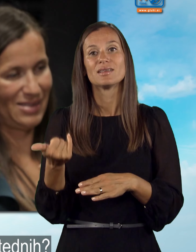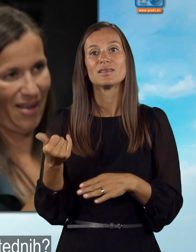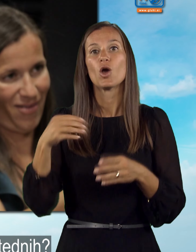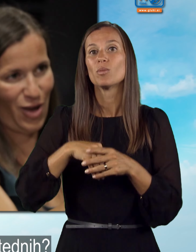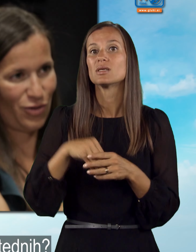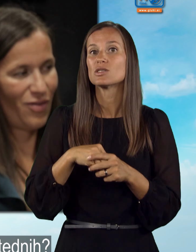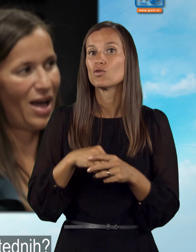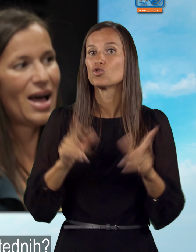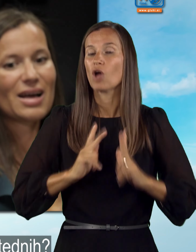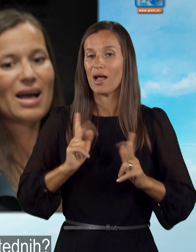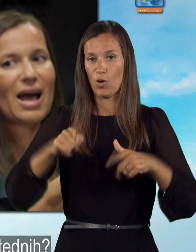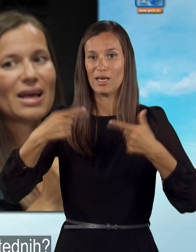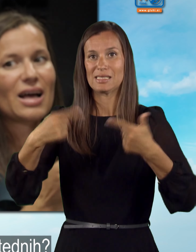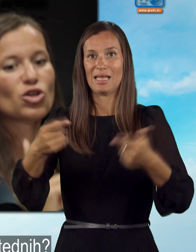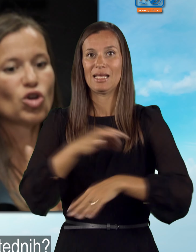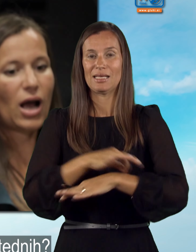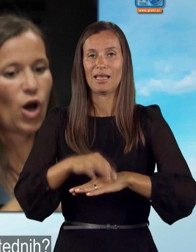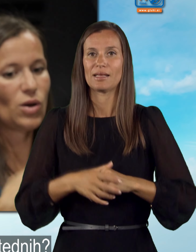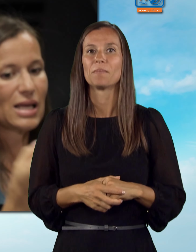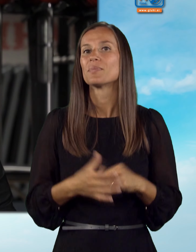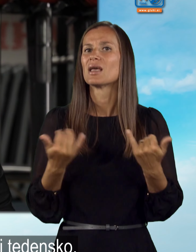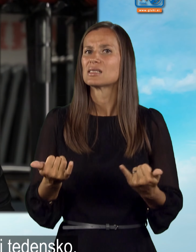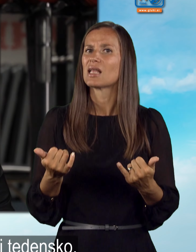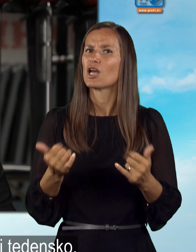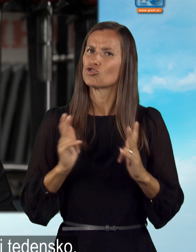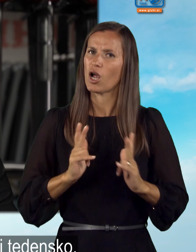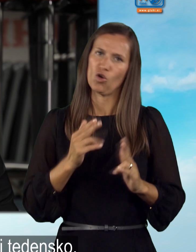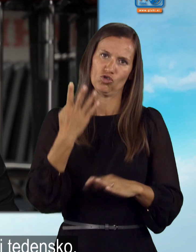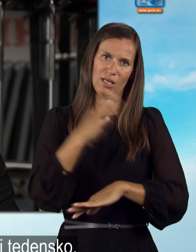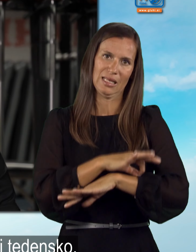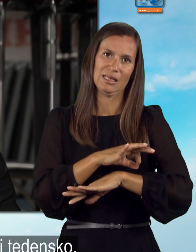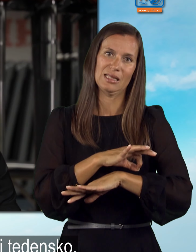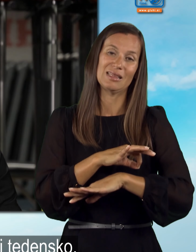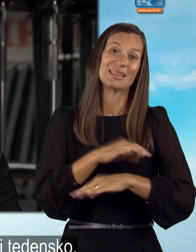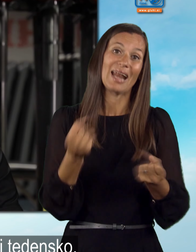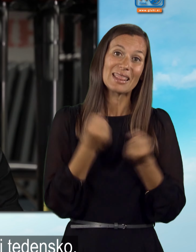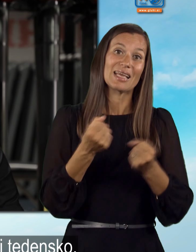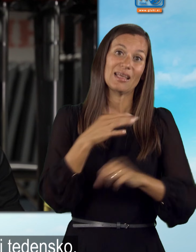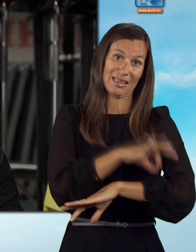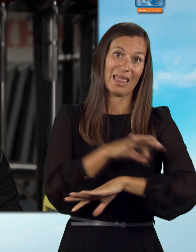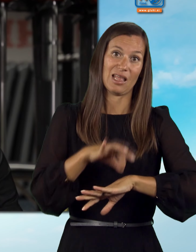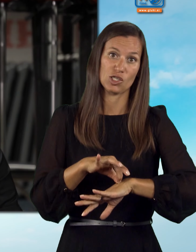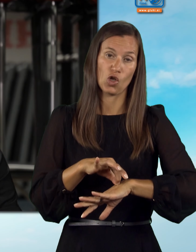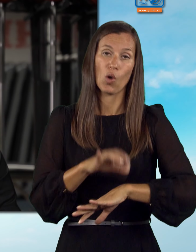jo v bistvu pravzaprav čakajo v naslednjih tednih? V bistvu zdaj čakajo 4 treningi tedensko.